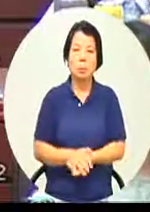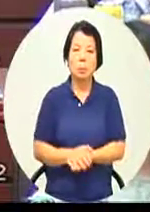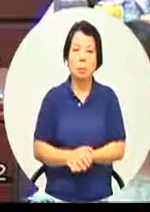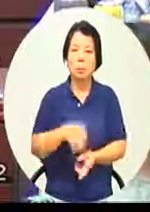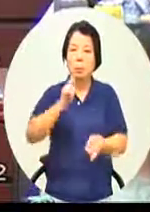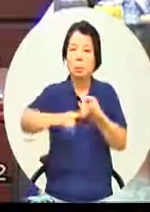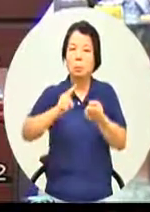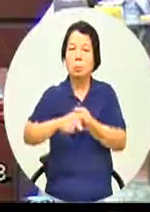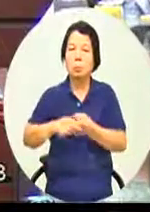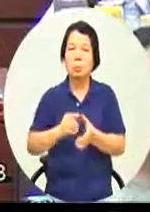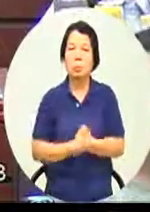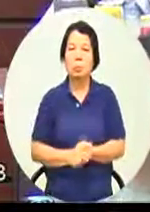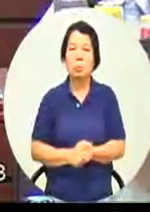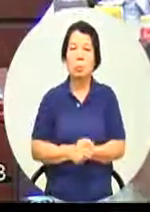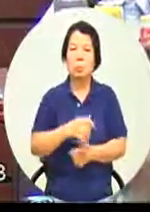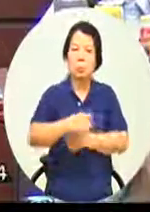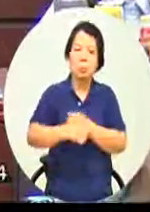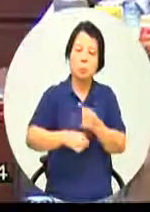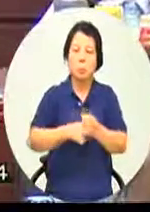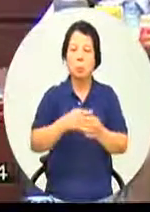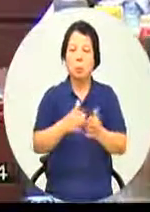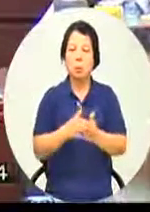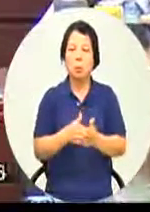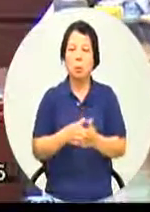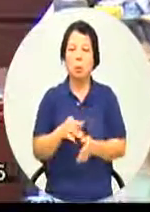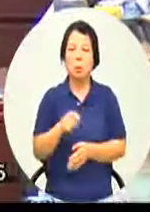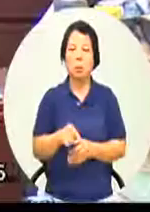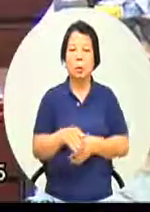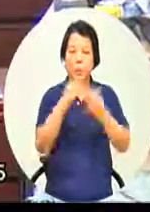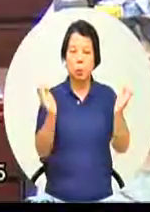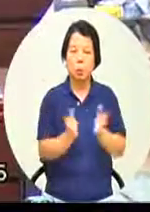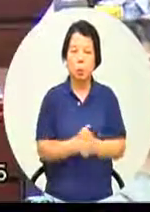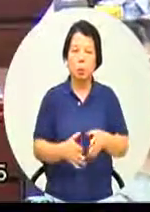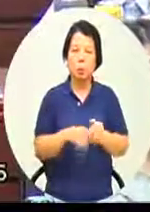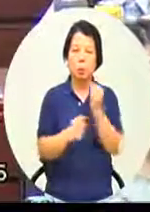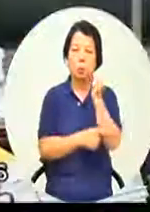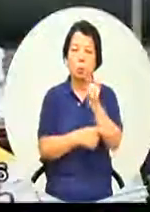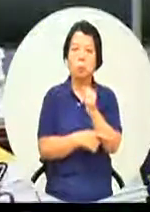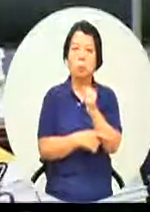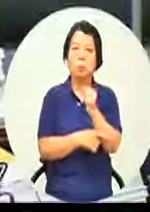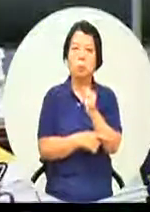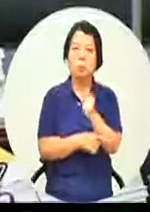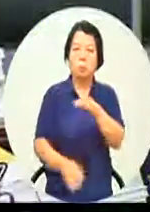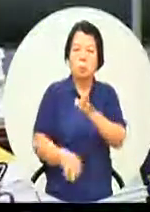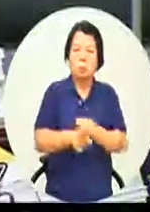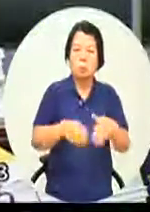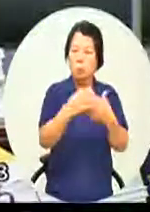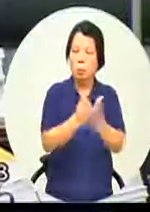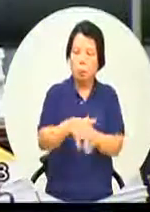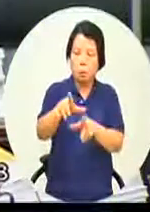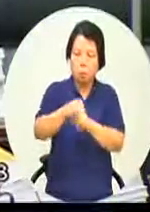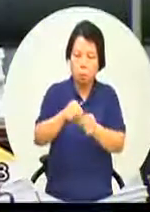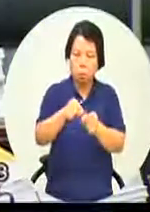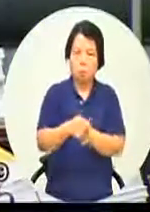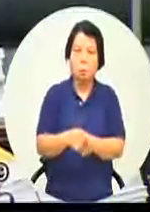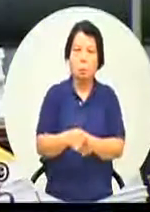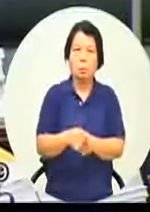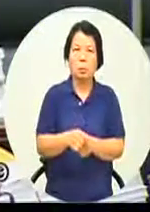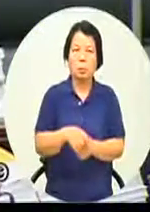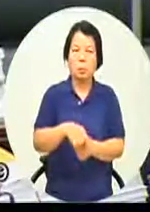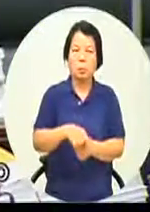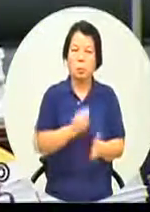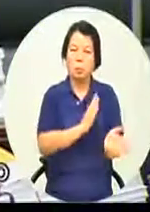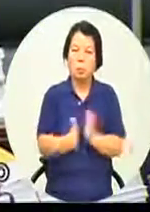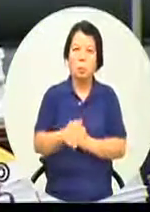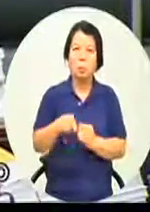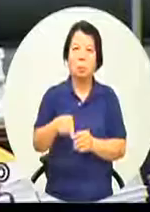作，然后又破网，所以我们认为这个是。 如果有一切的不法，就是依法处理而已嘛。 目前正在处理当中。 对啊，所以这件